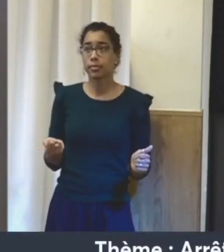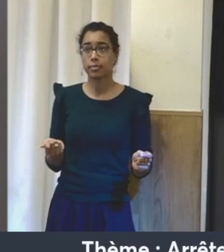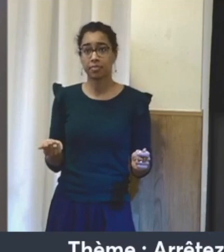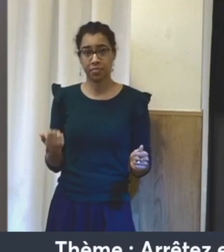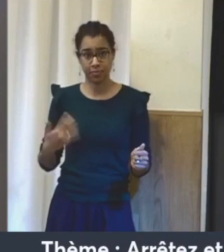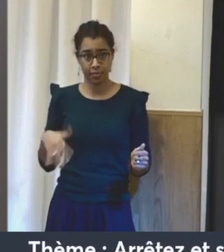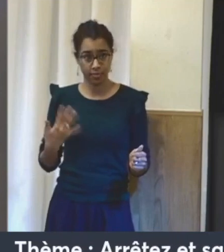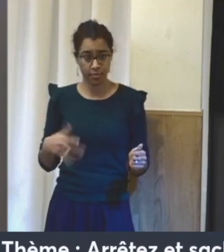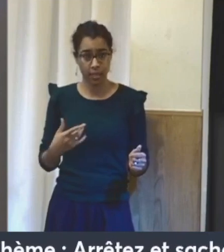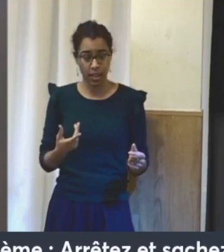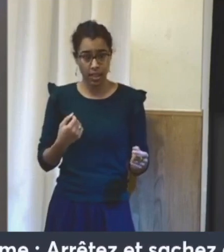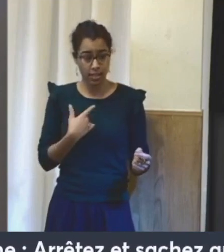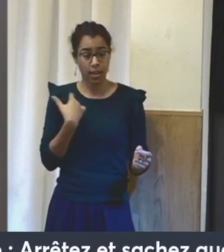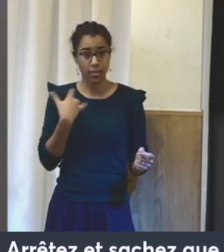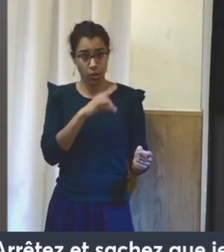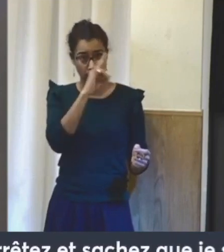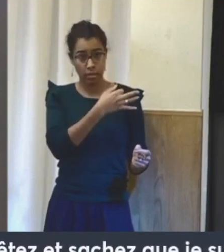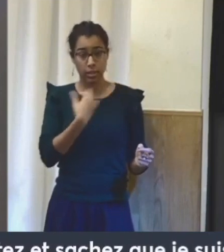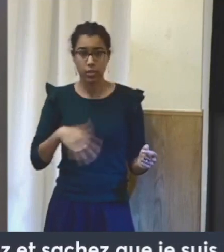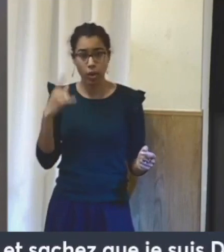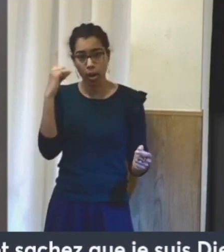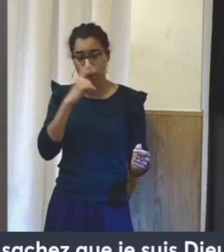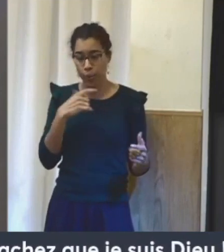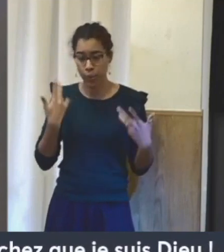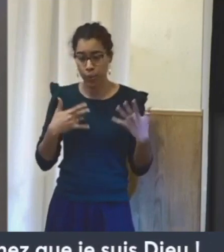Cette parole doit nous faire réfléchir. Hein.